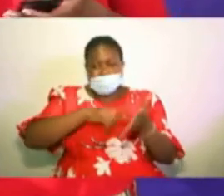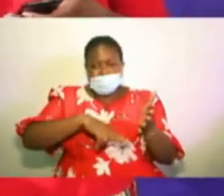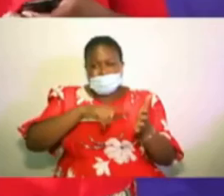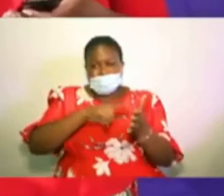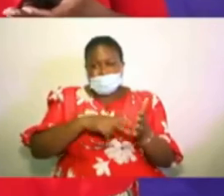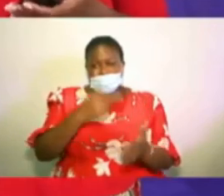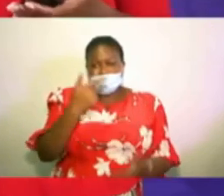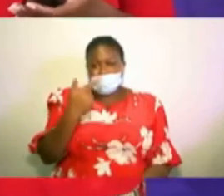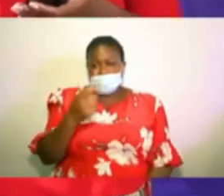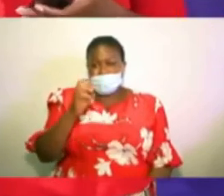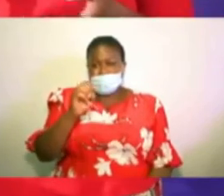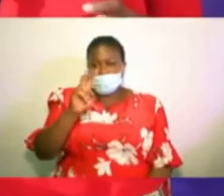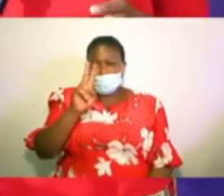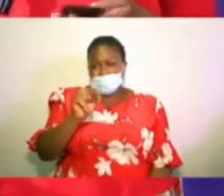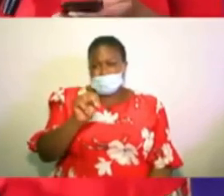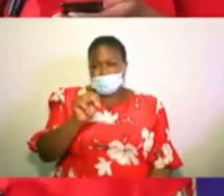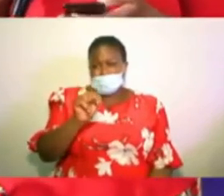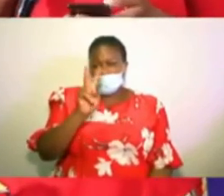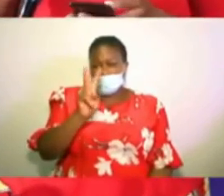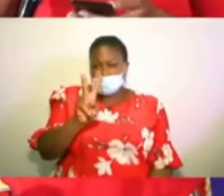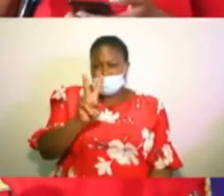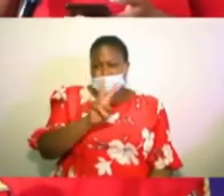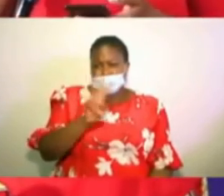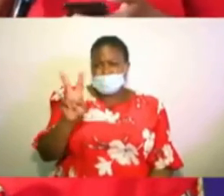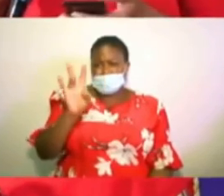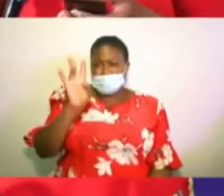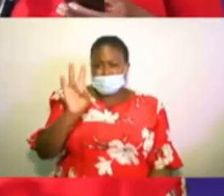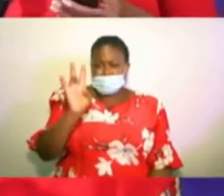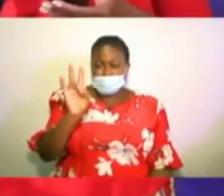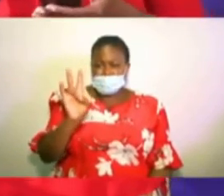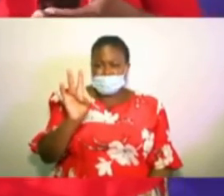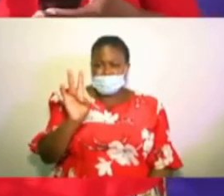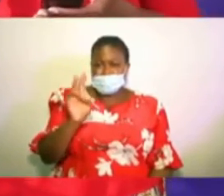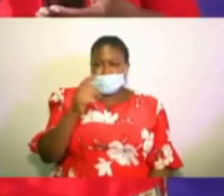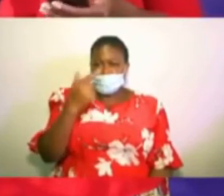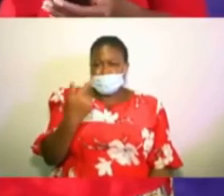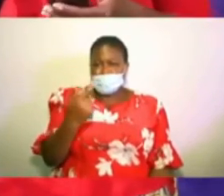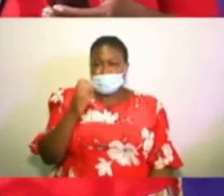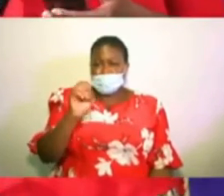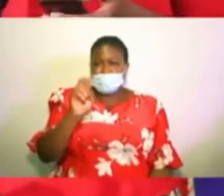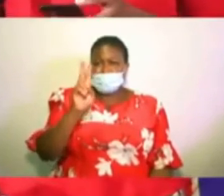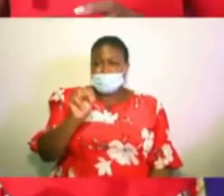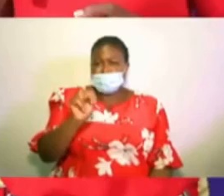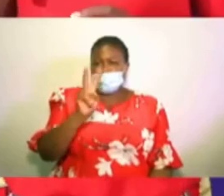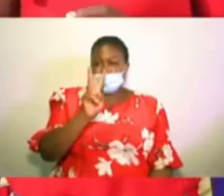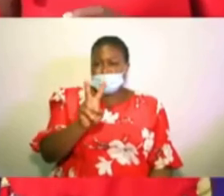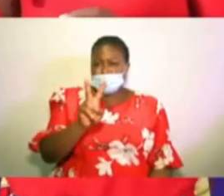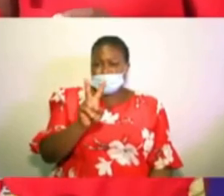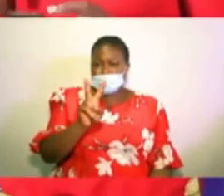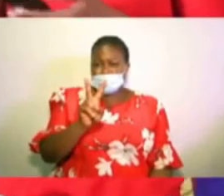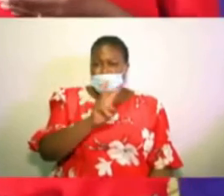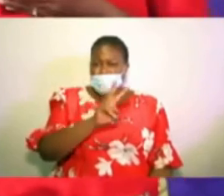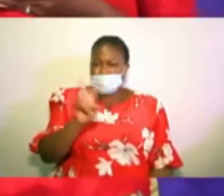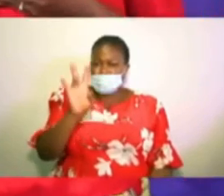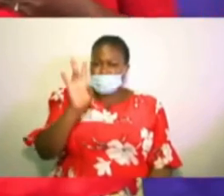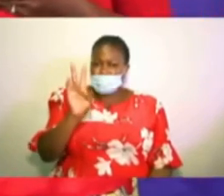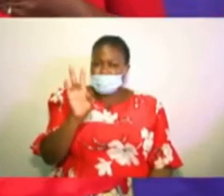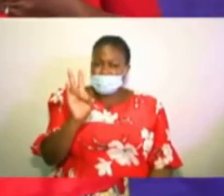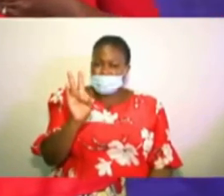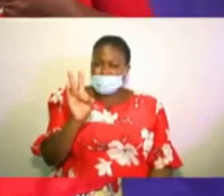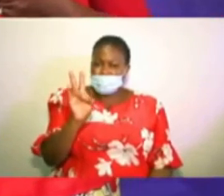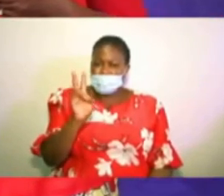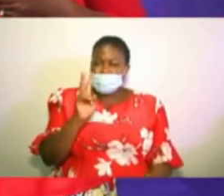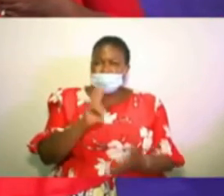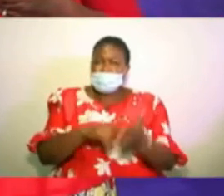verse 7, lorsqu'on lit Genèse chapitre 2, le verset 7, Genesis chapter 2 and verse 7, Genèse chapitre 2, le verset 7, it says,